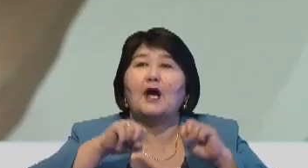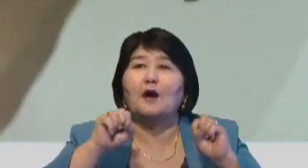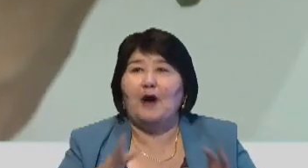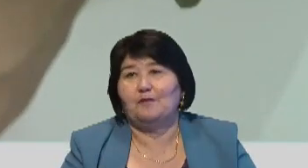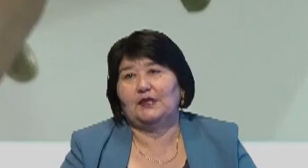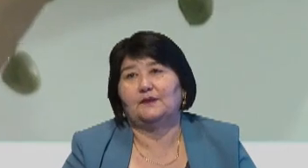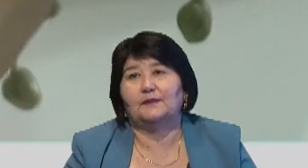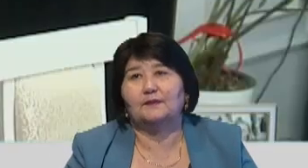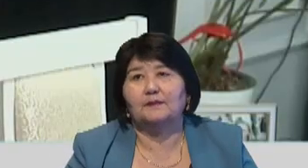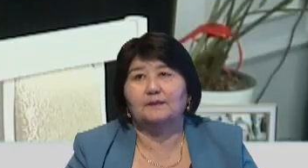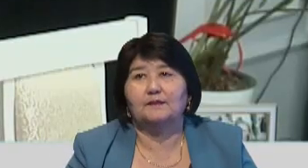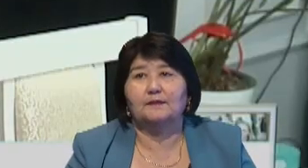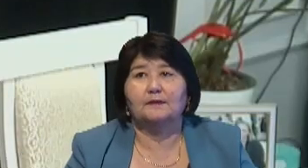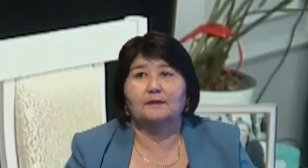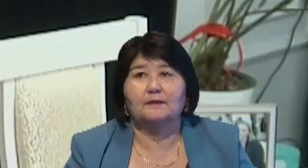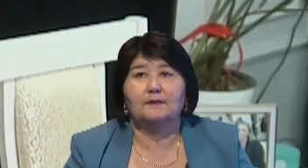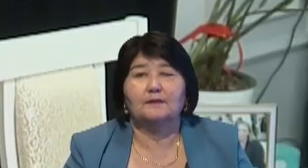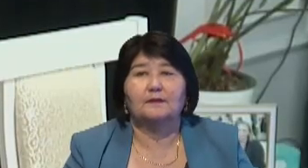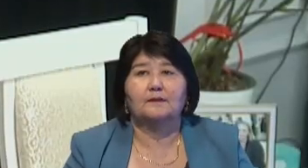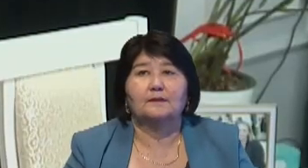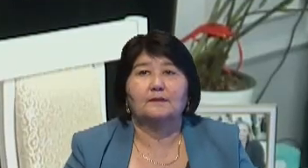маманмын. Айнұр Тұңғышбаева, Ғалымжан Қожақов, Төрехан Қожахметов, Қызылорда телеарнасы.